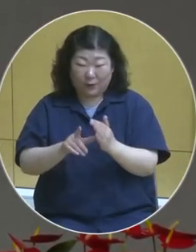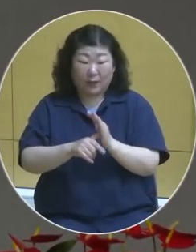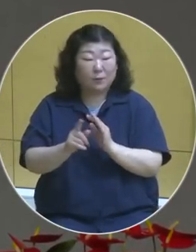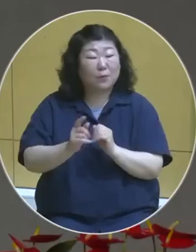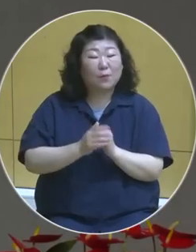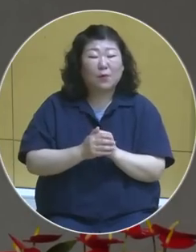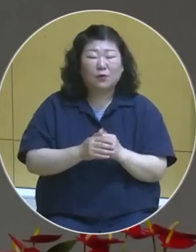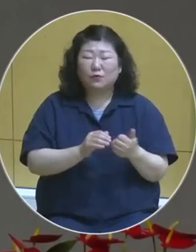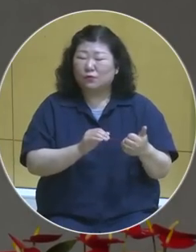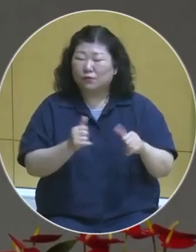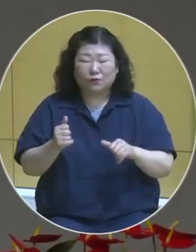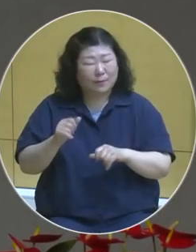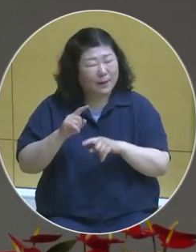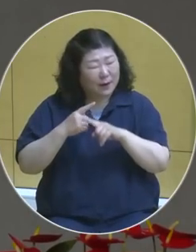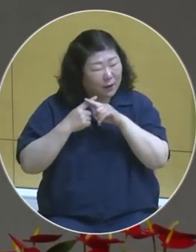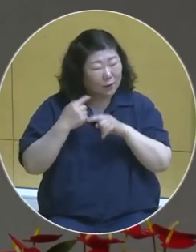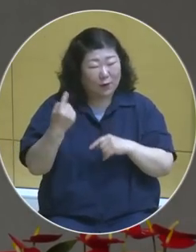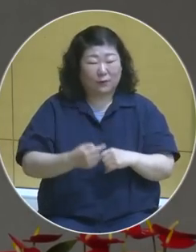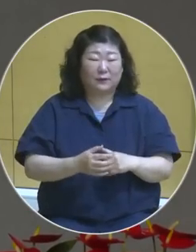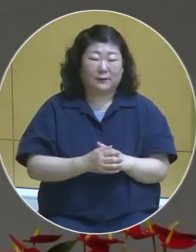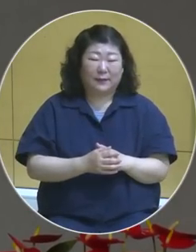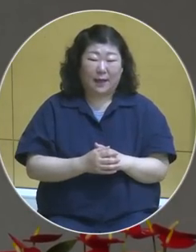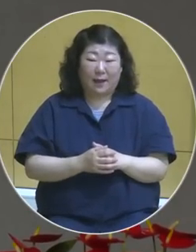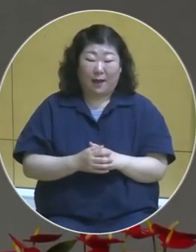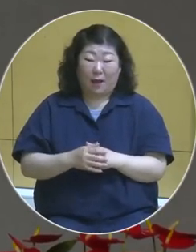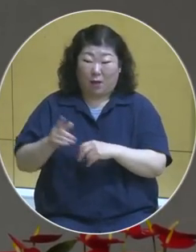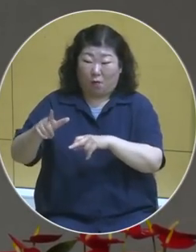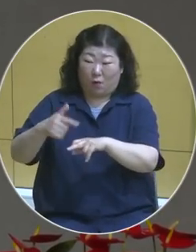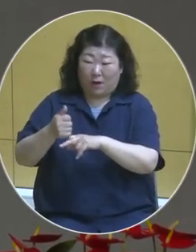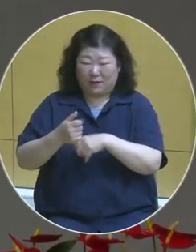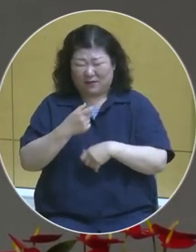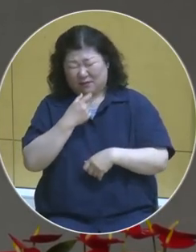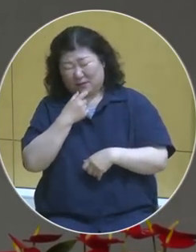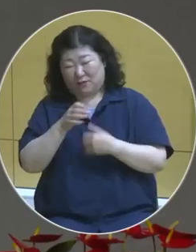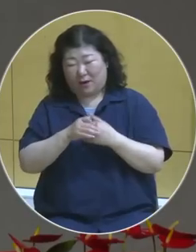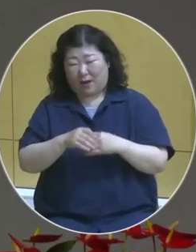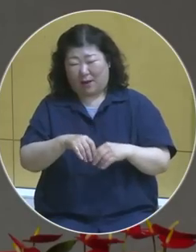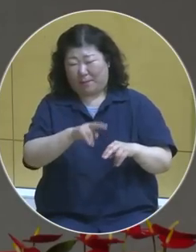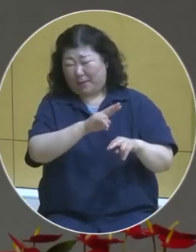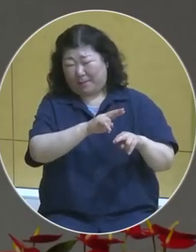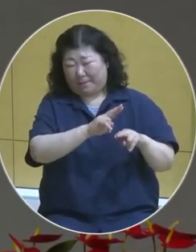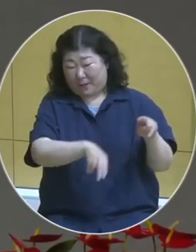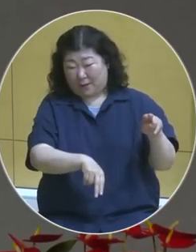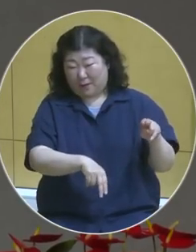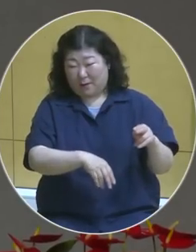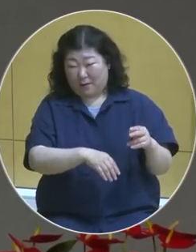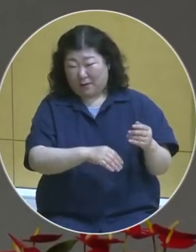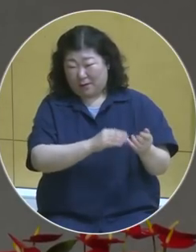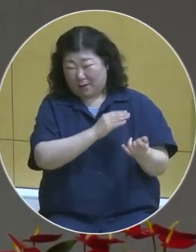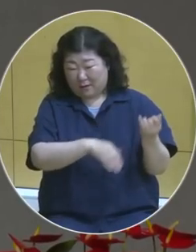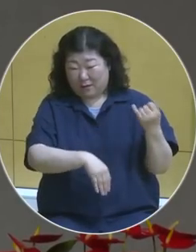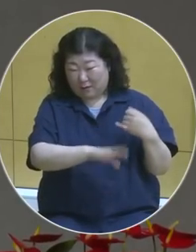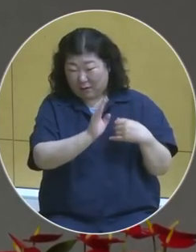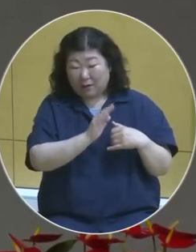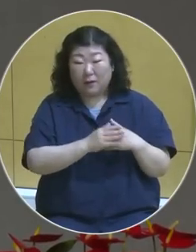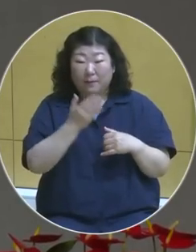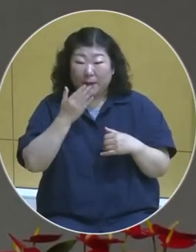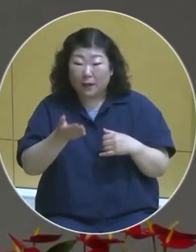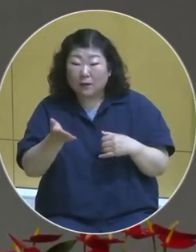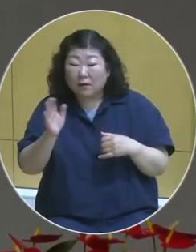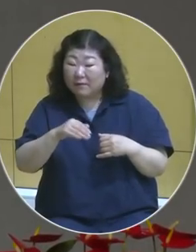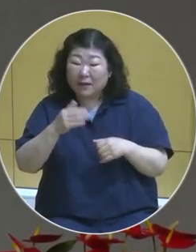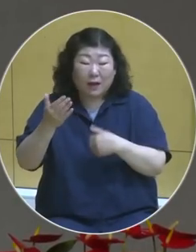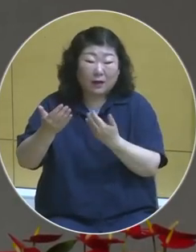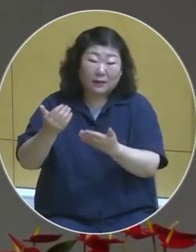것입니다. 왕이 불쾌하게 생각하면 그는 폐위가 될 수도 있습니다. 그런데 하나님께서 그 마음을